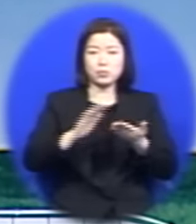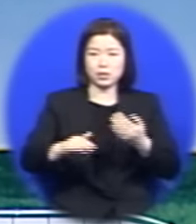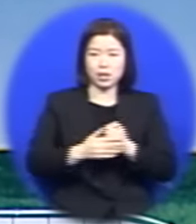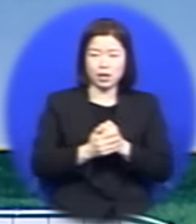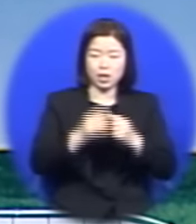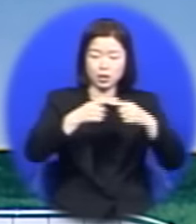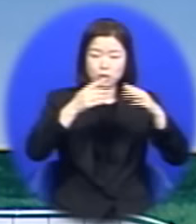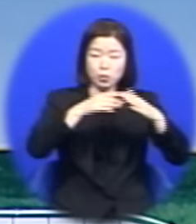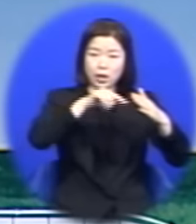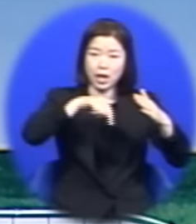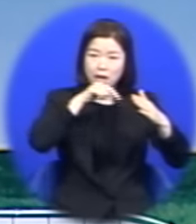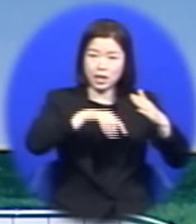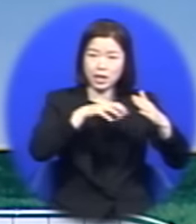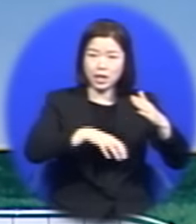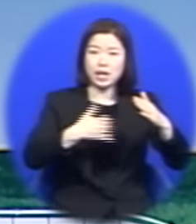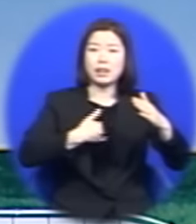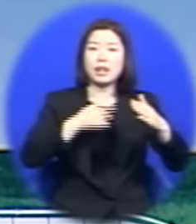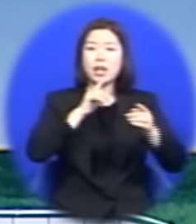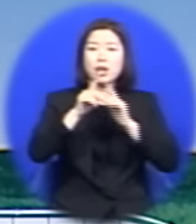견딜 수 없어 합니다.